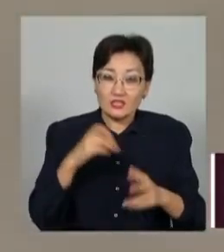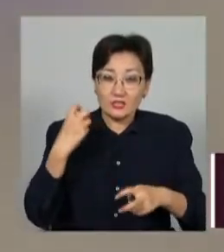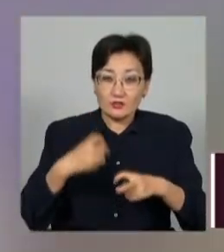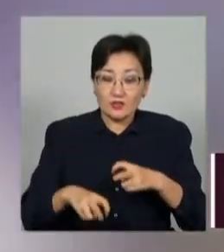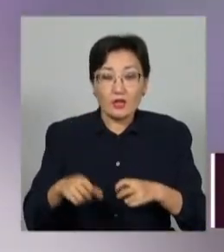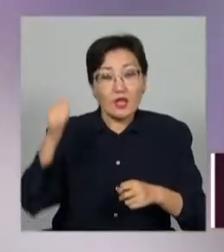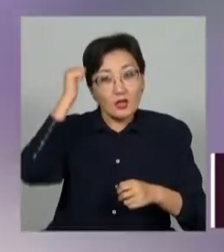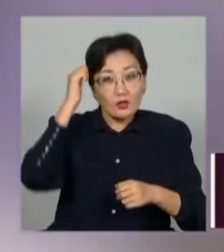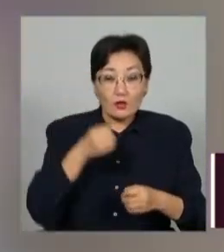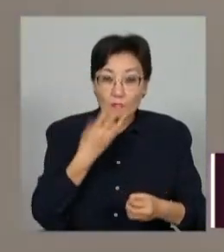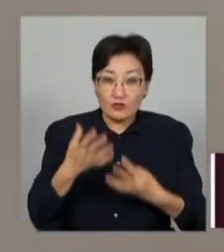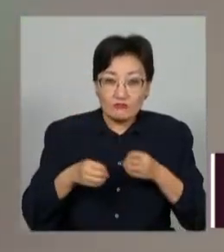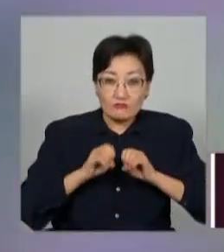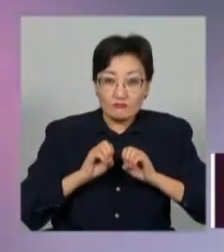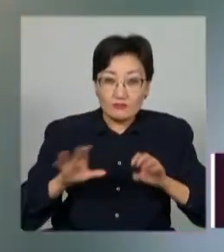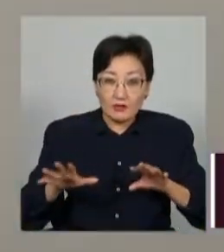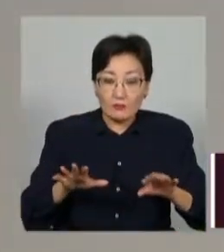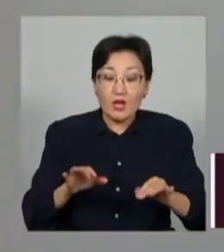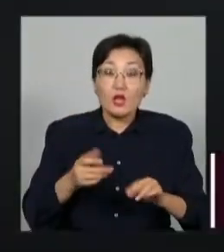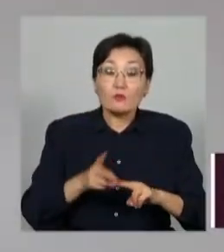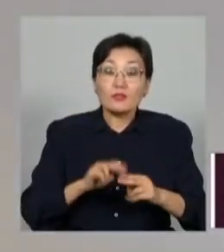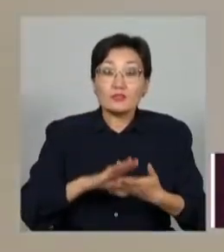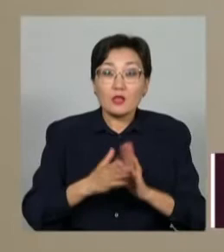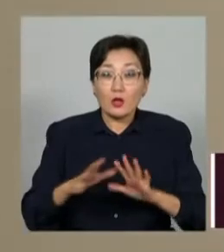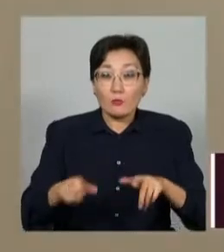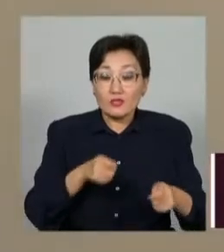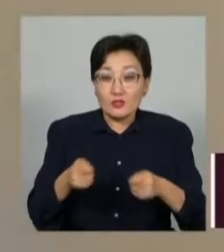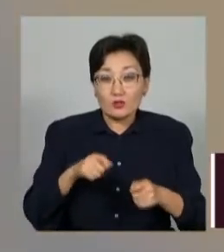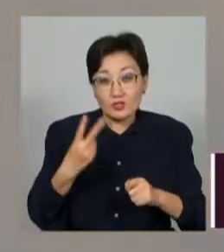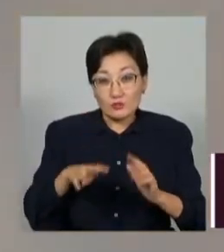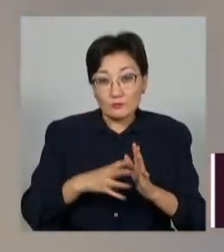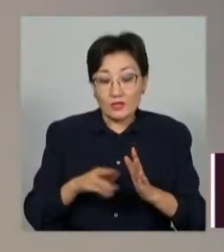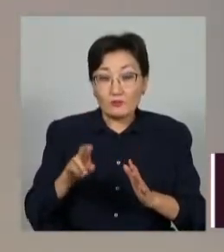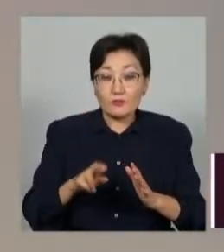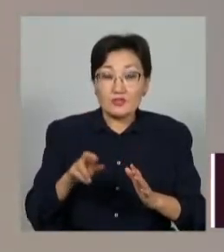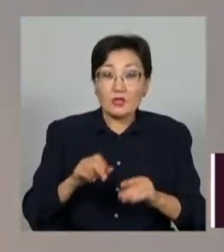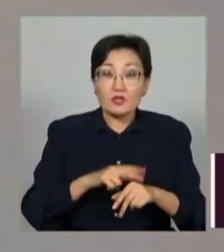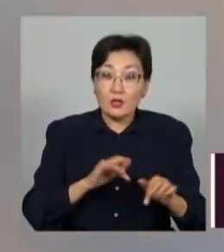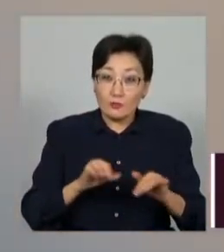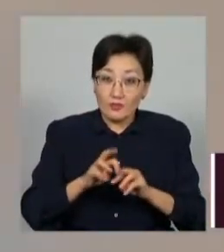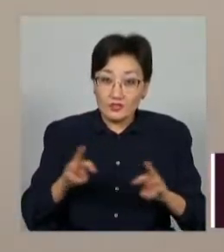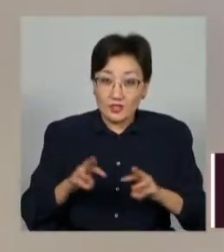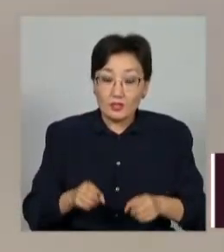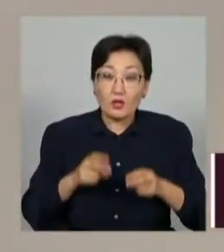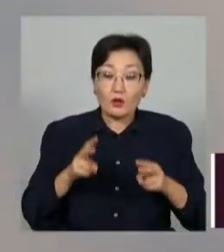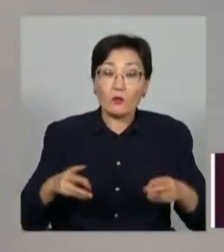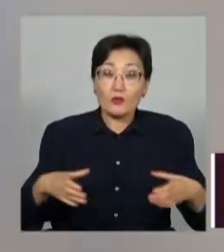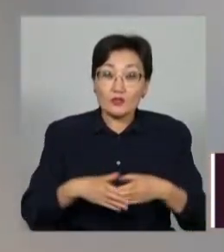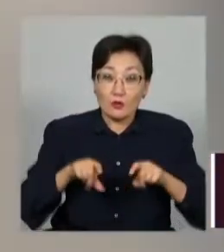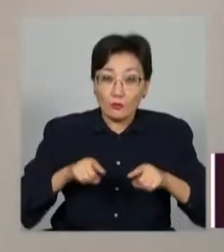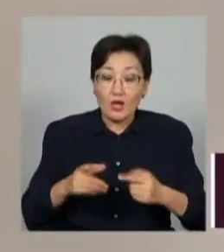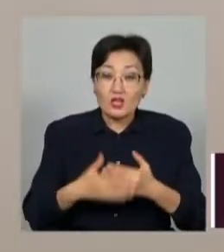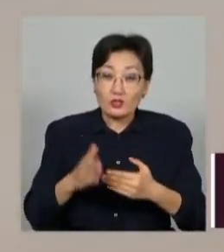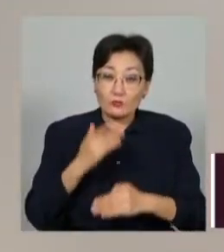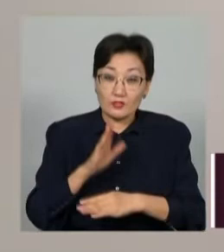ескерткіш гүл шоқтары жан жаққа шашылған. Бұл жағдай бойынша мемлекет басшысы 29 қаңтарда ішкі істер министріне қылмыскерлерді ұстап,